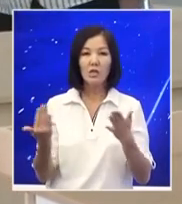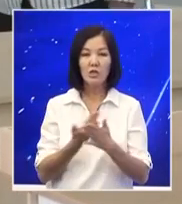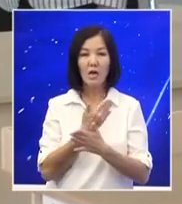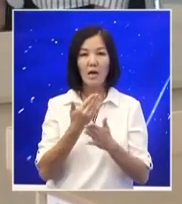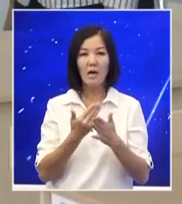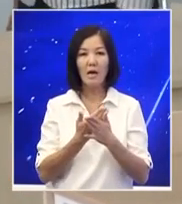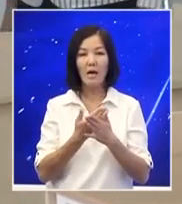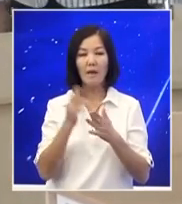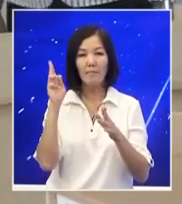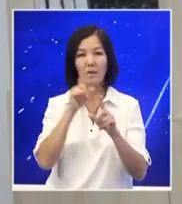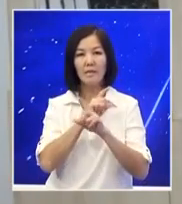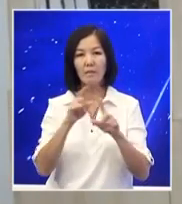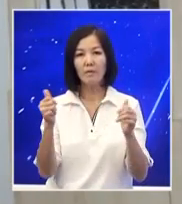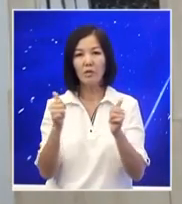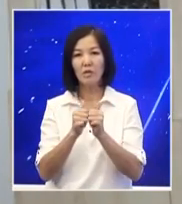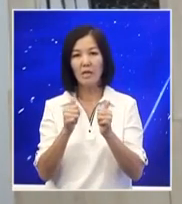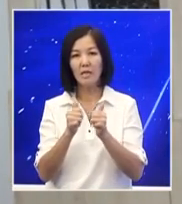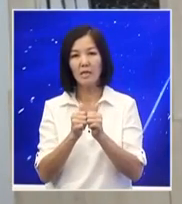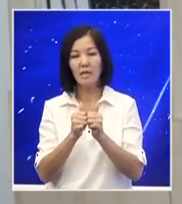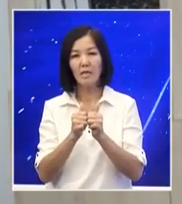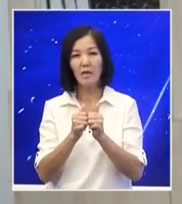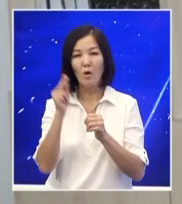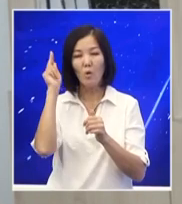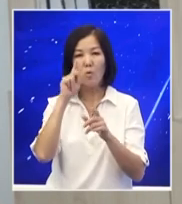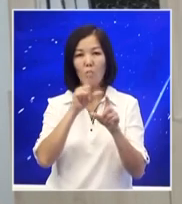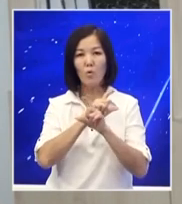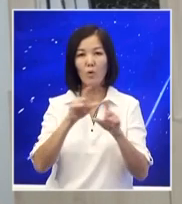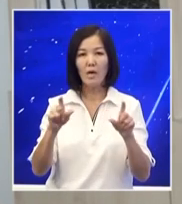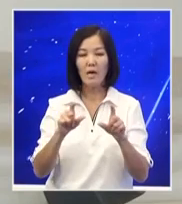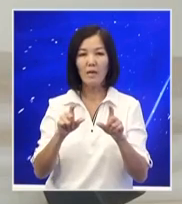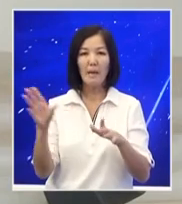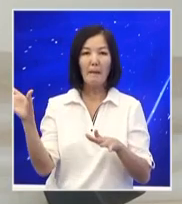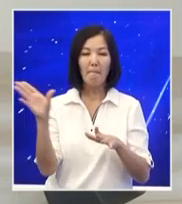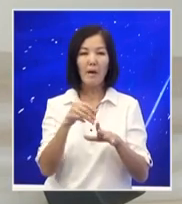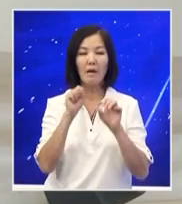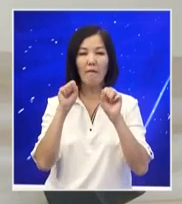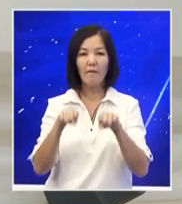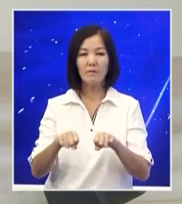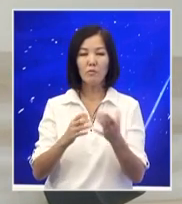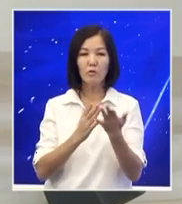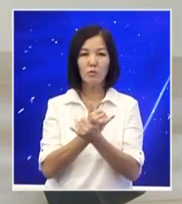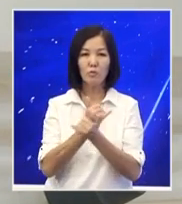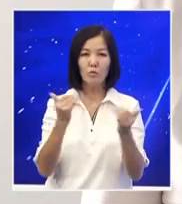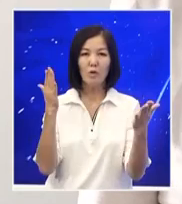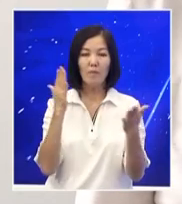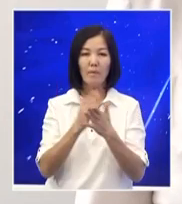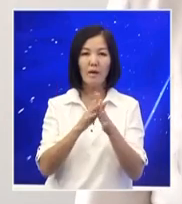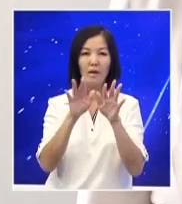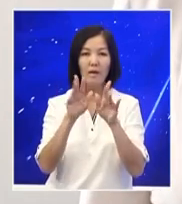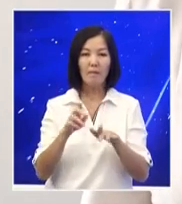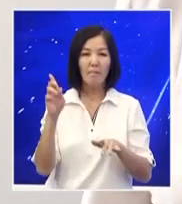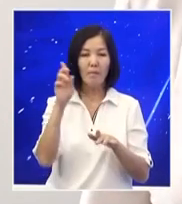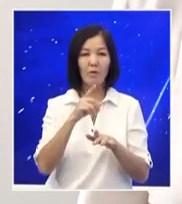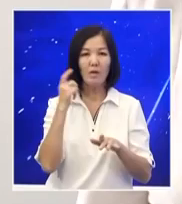аталып, қарашаңырақтың жанынан еңсетік деген бұл оқу ордасы оқушыларға бар мүмкіндікті тудырып отыр. Информатика,